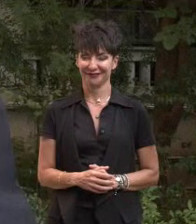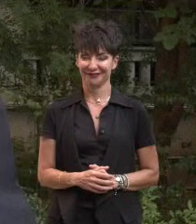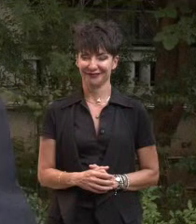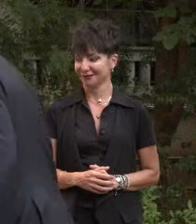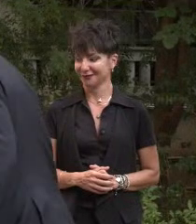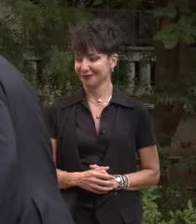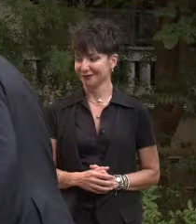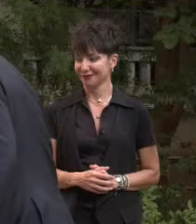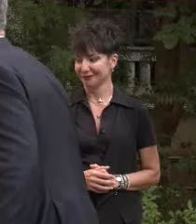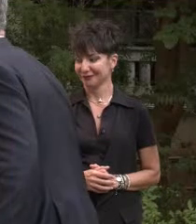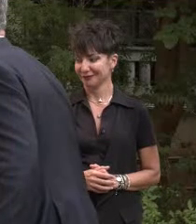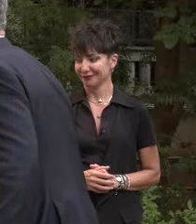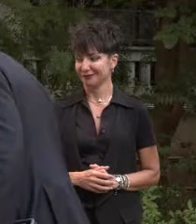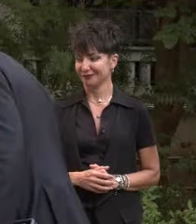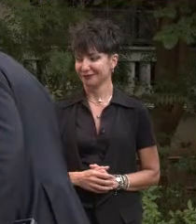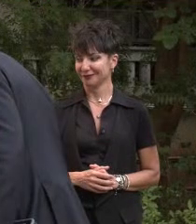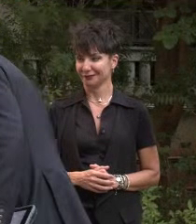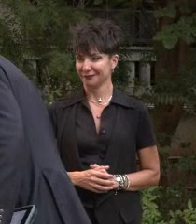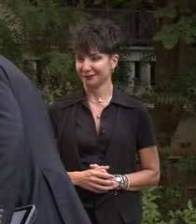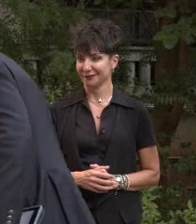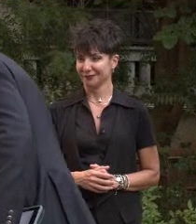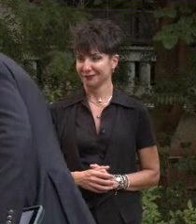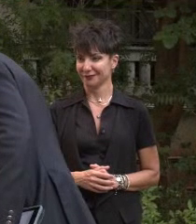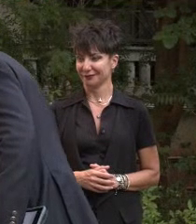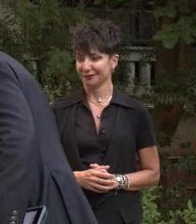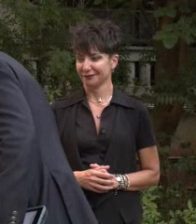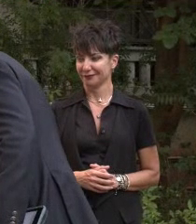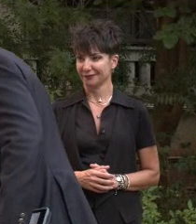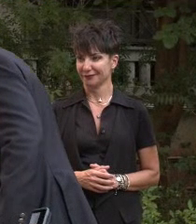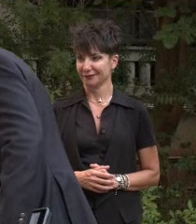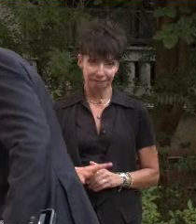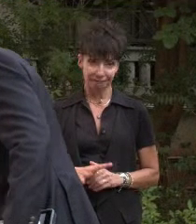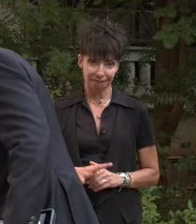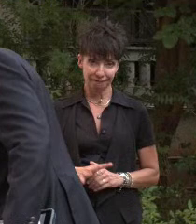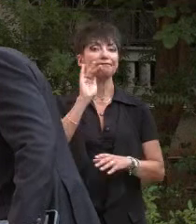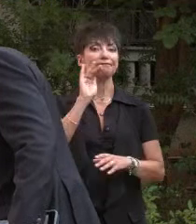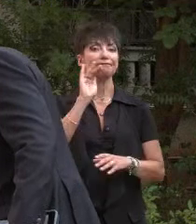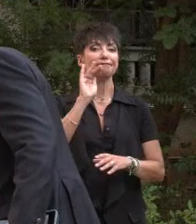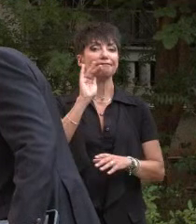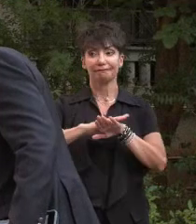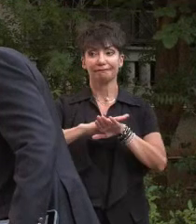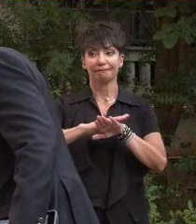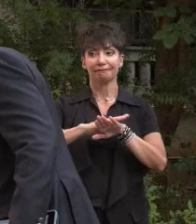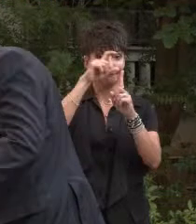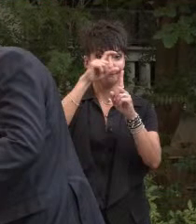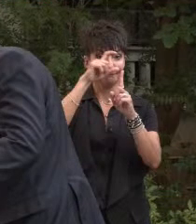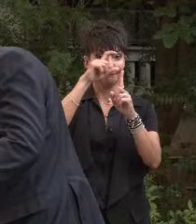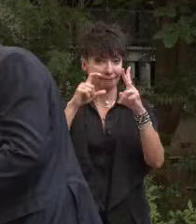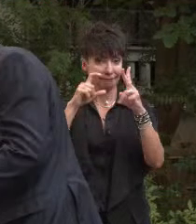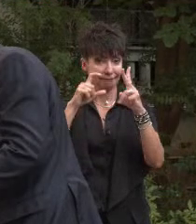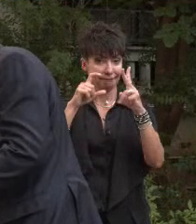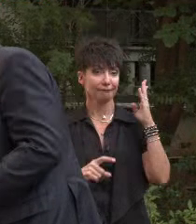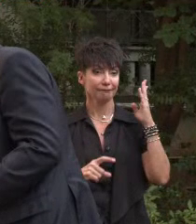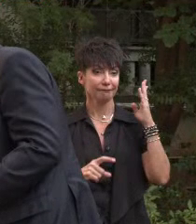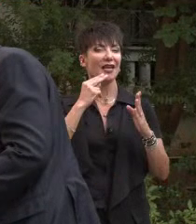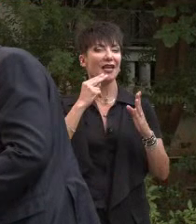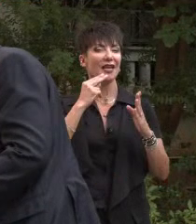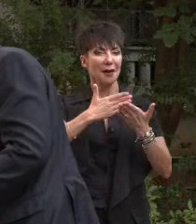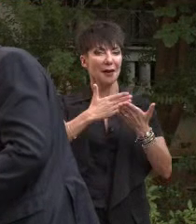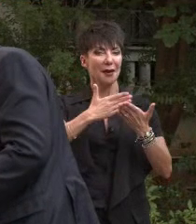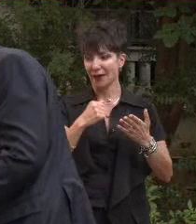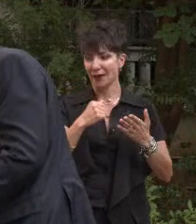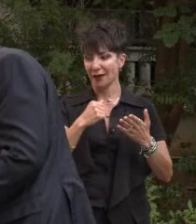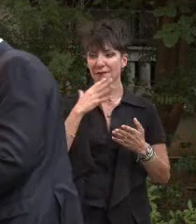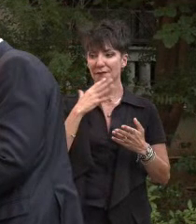So we have to do it paragraph by paragraph in order to be translated, right? Okay. Okay. So I go Thank little you. By little. Okay, so I stay here. We